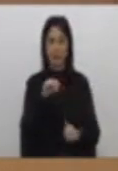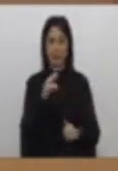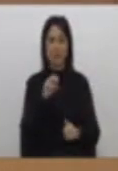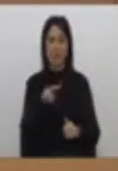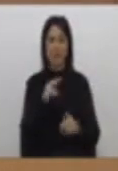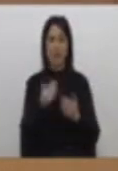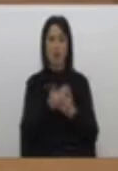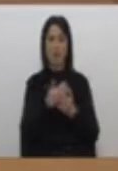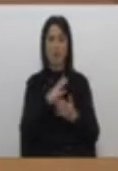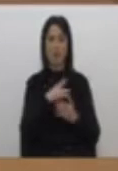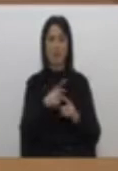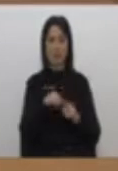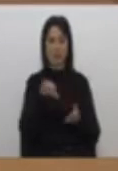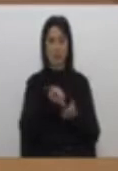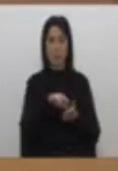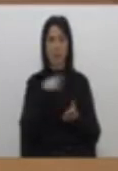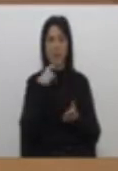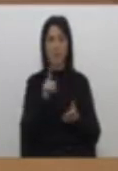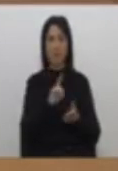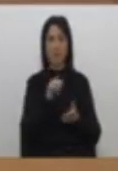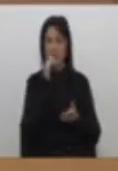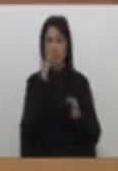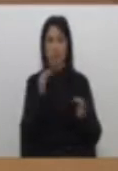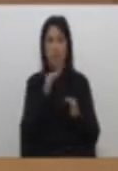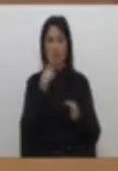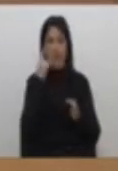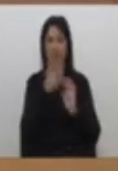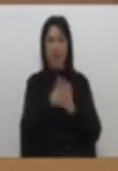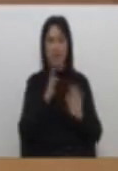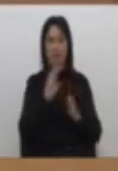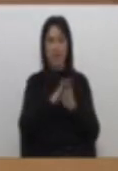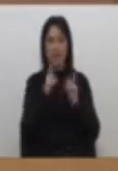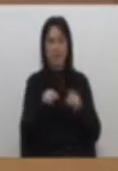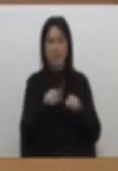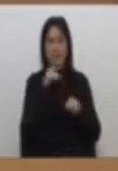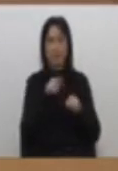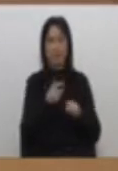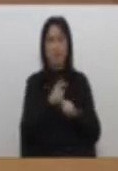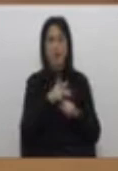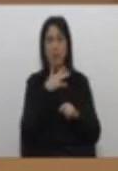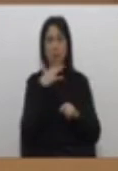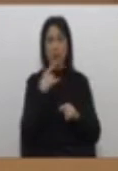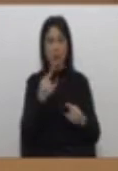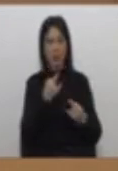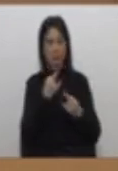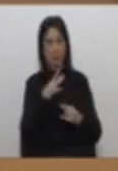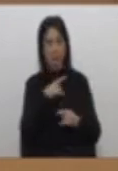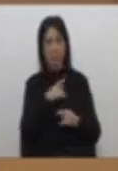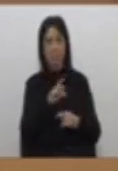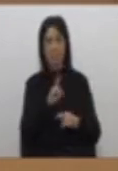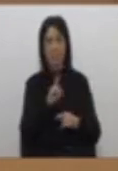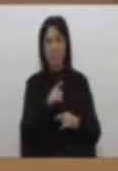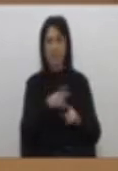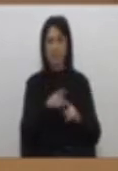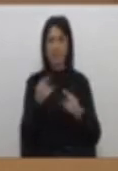იყო გამოვედი და თქვი, რომ ვერაფერი ვერ გავიგებეთ იმ შეთანხმებების დროს და ძალიან ბევრი დამცინეს მაშინ, რაღაც მიმები